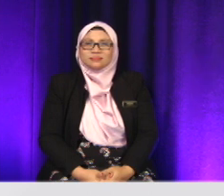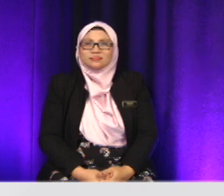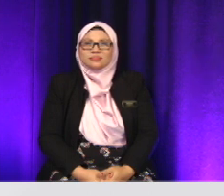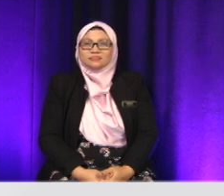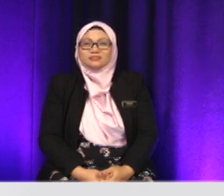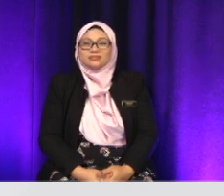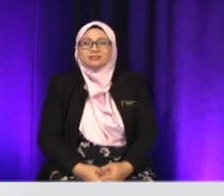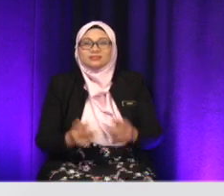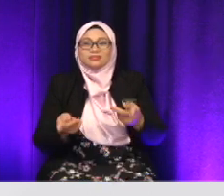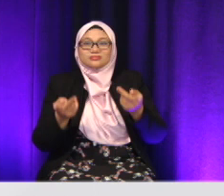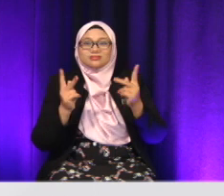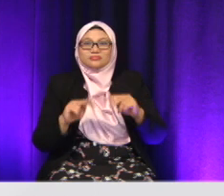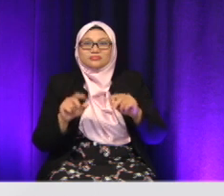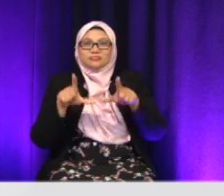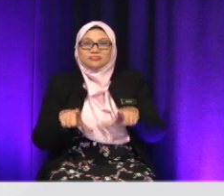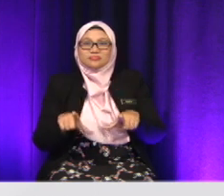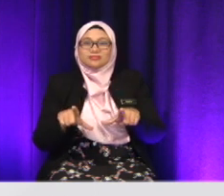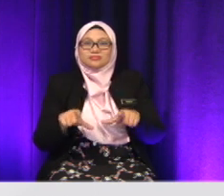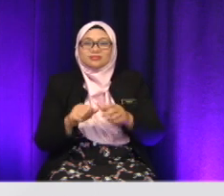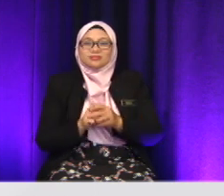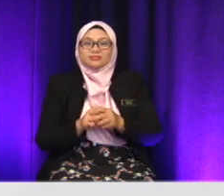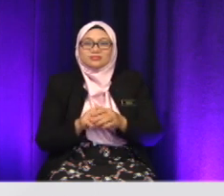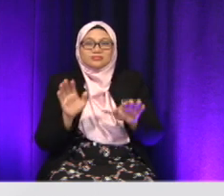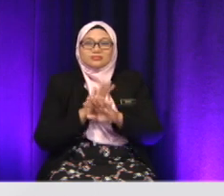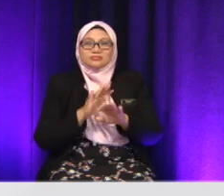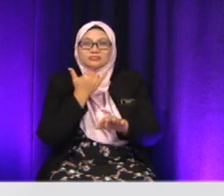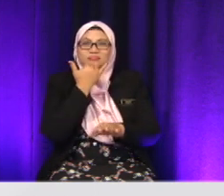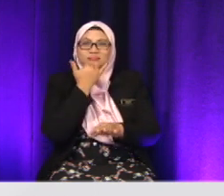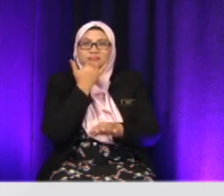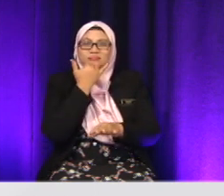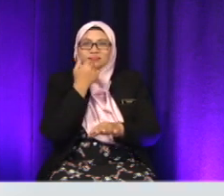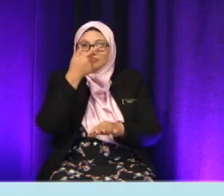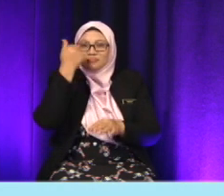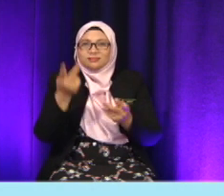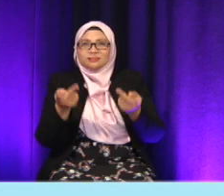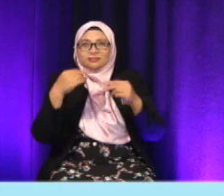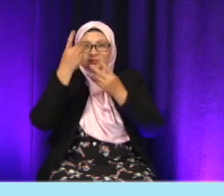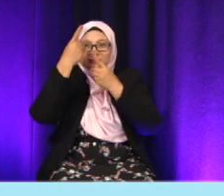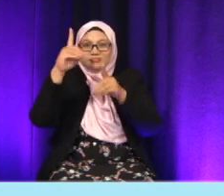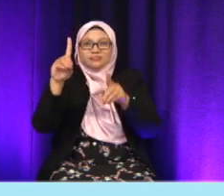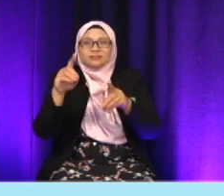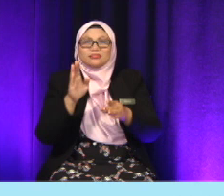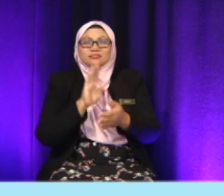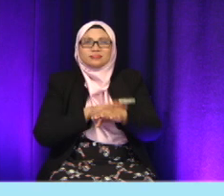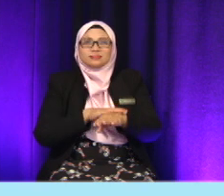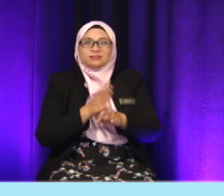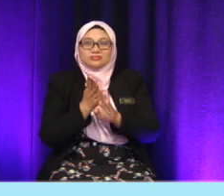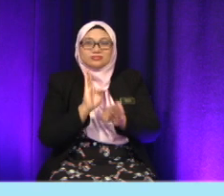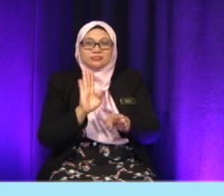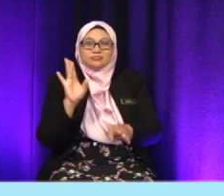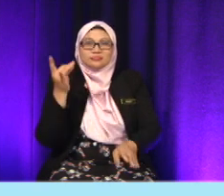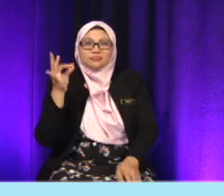mengembalikan data tidak tepat sebab mengembalikan data dia pada baris yang ke-18 oke